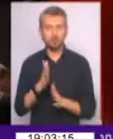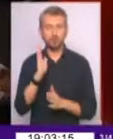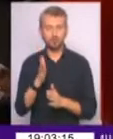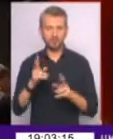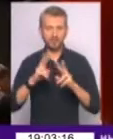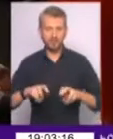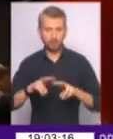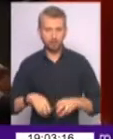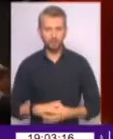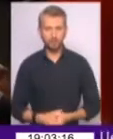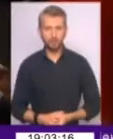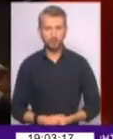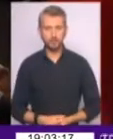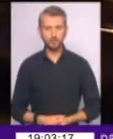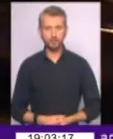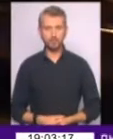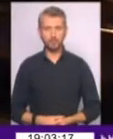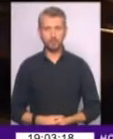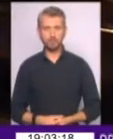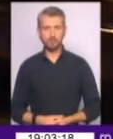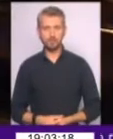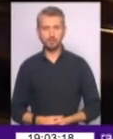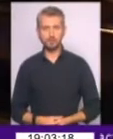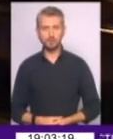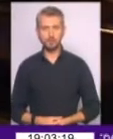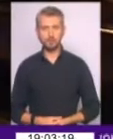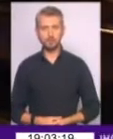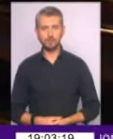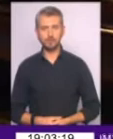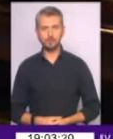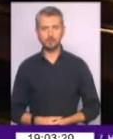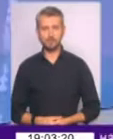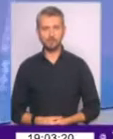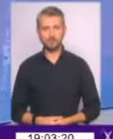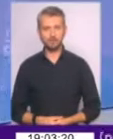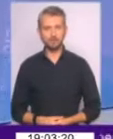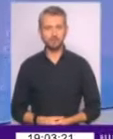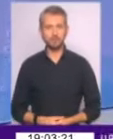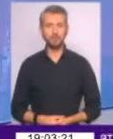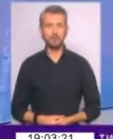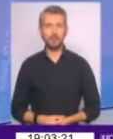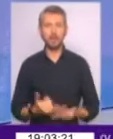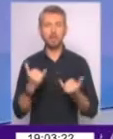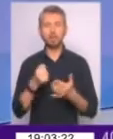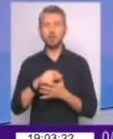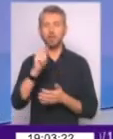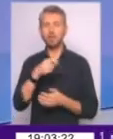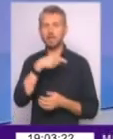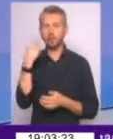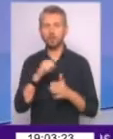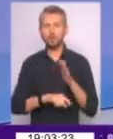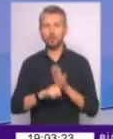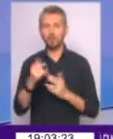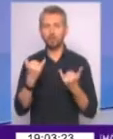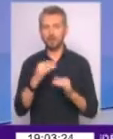слідство. Надія Балагурак, Андрій Ніконов, Олег Татарінов, телеканал «Київ». Тепер до війни з Росією. Від початку